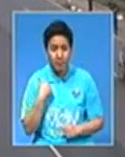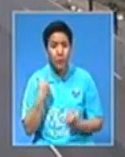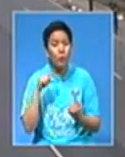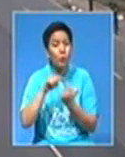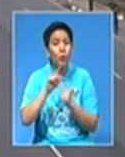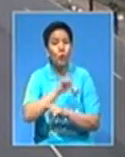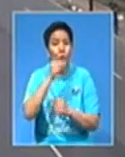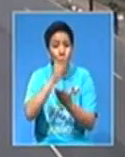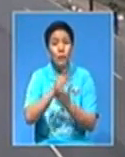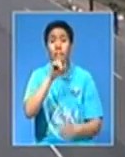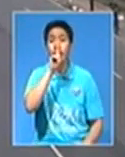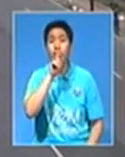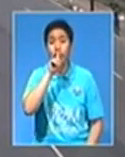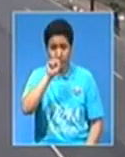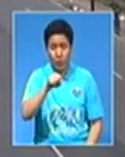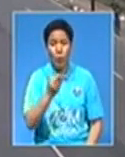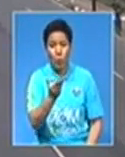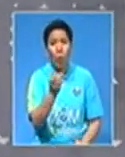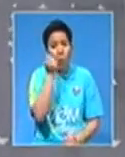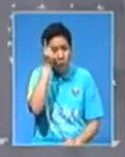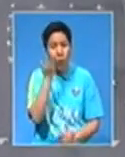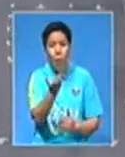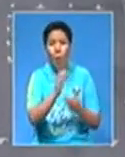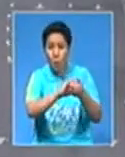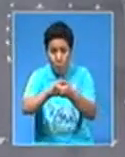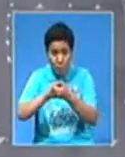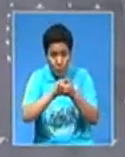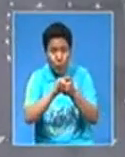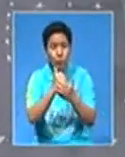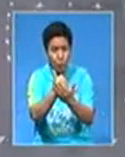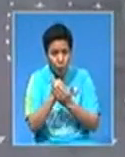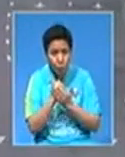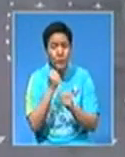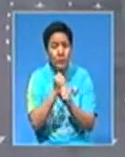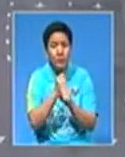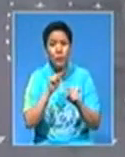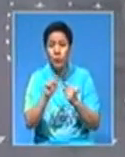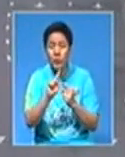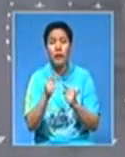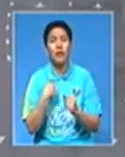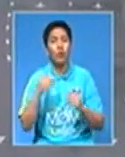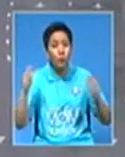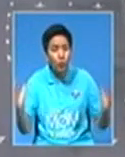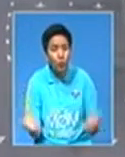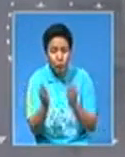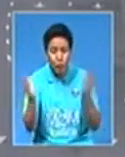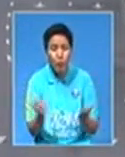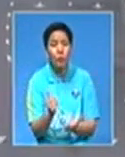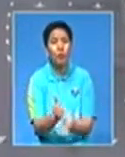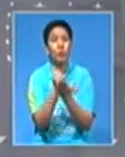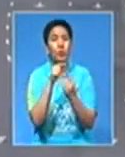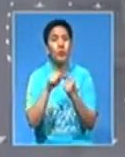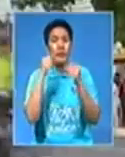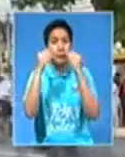หยุดสุดสัปดาห์วันอาทิตย์นะครับก็ขอทำความเข้าใจขอความร่วมมือจากพี่น้องประชาชนในการสนับสนุนกิจกรรม